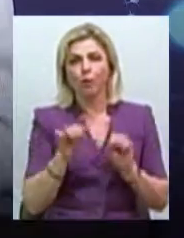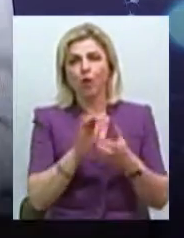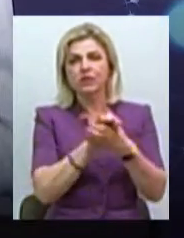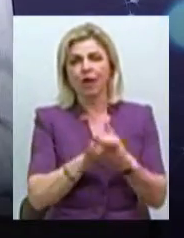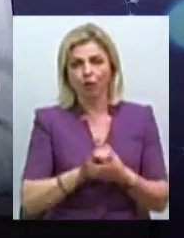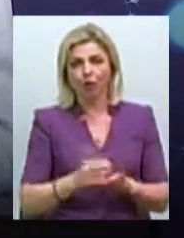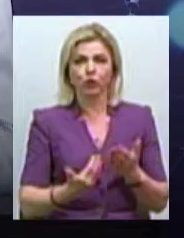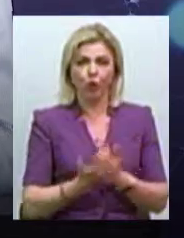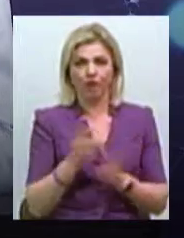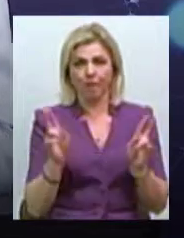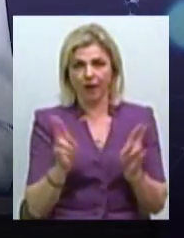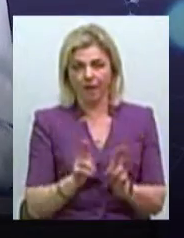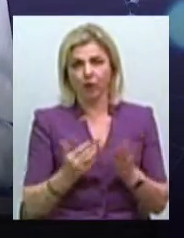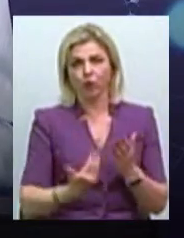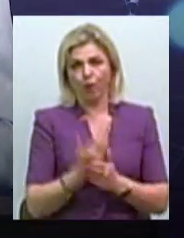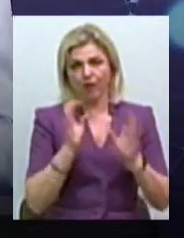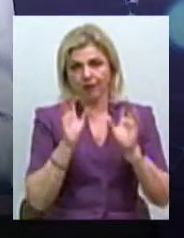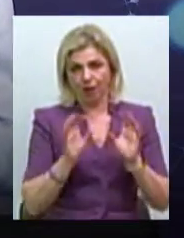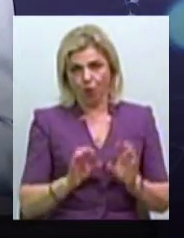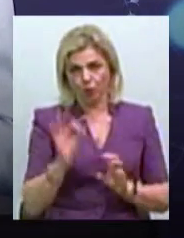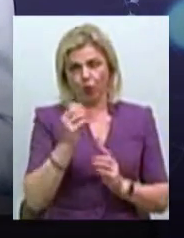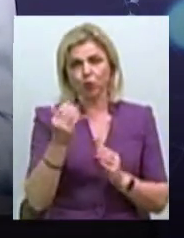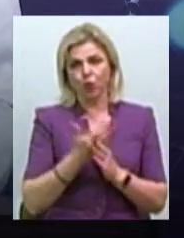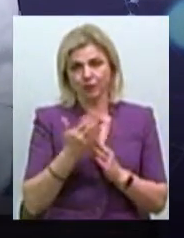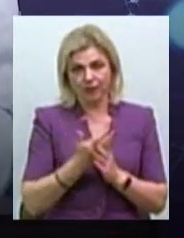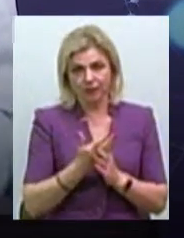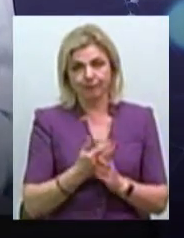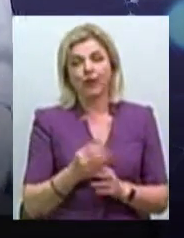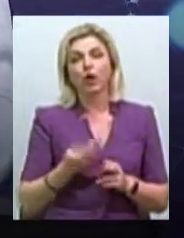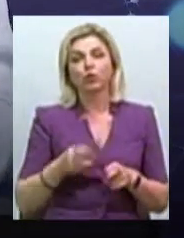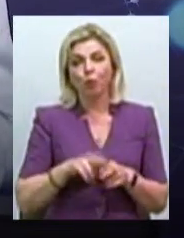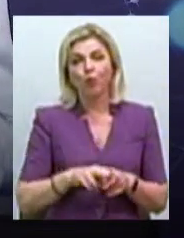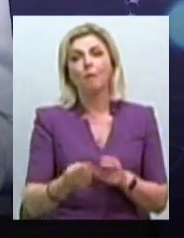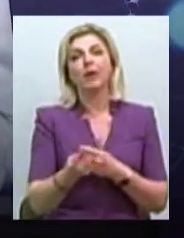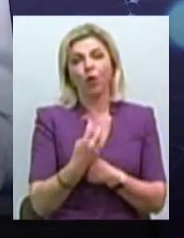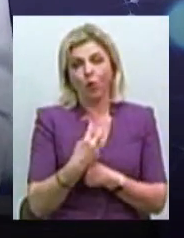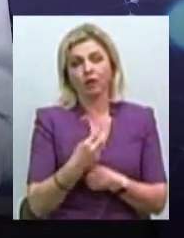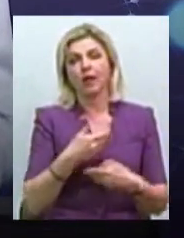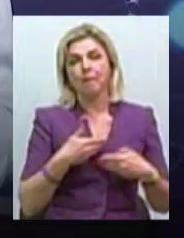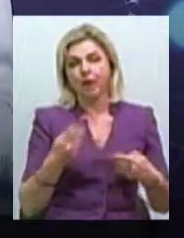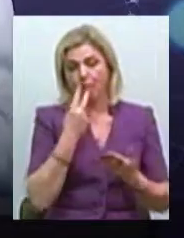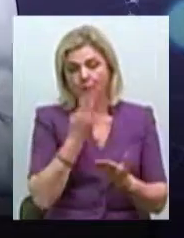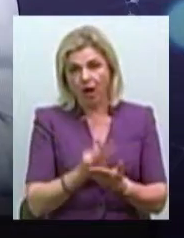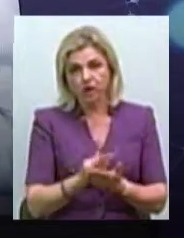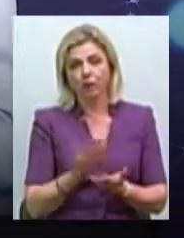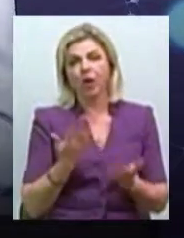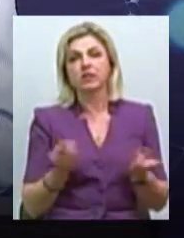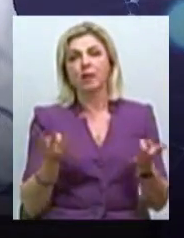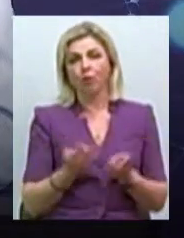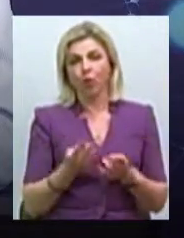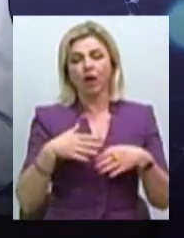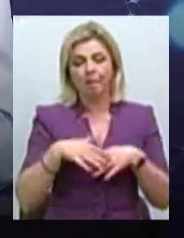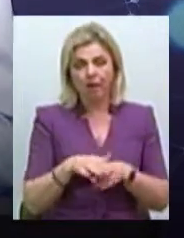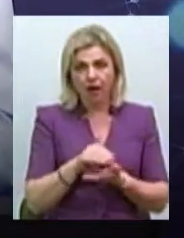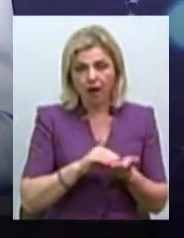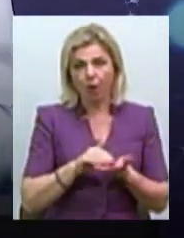новими правилами, з новим законом про субсидіювання. Тому приходьте, ми побачимо, якщо потрібно, ми